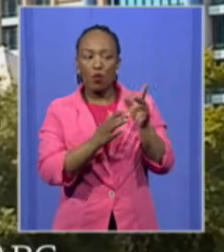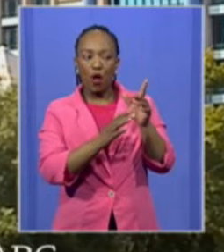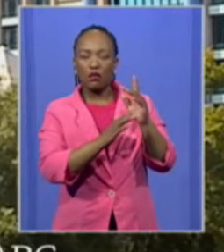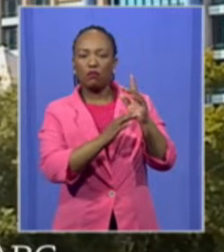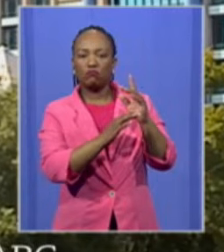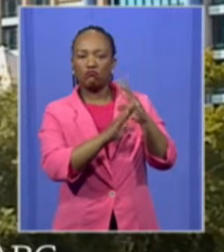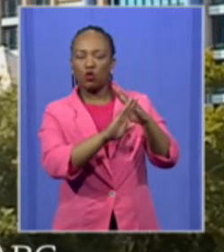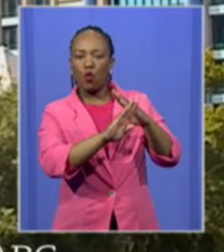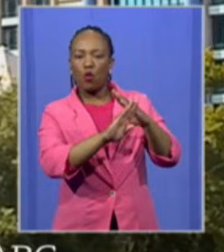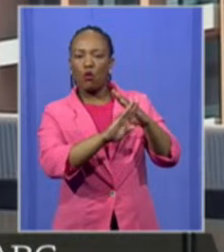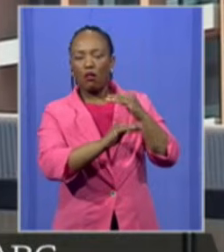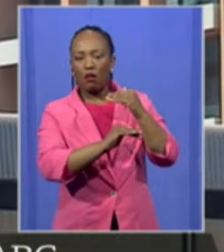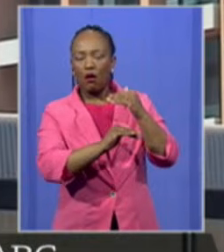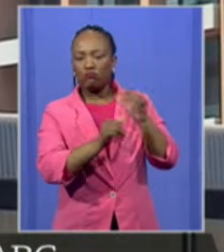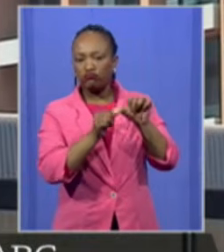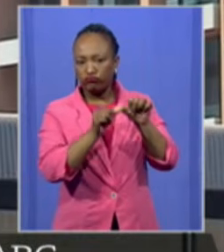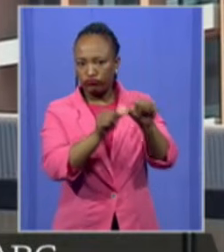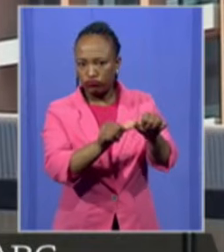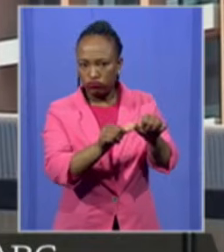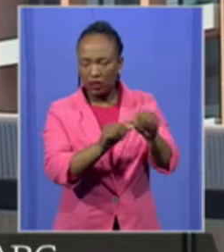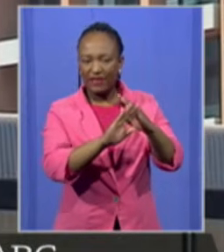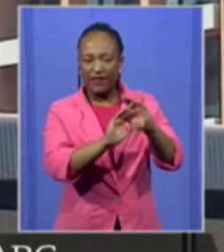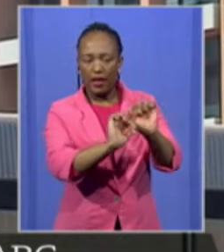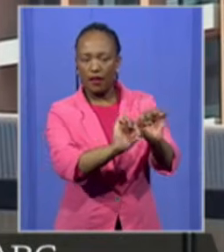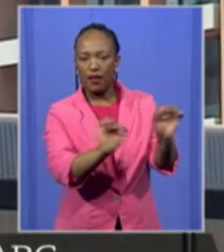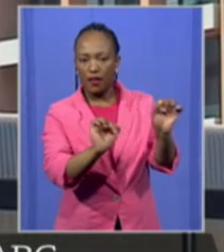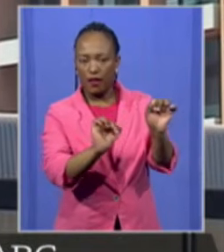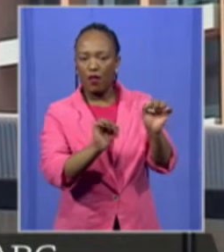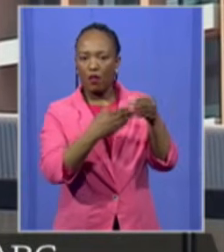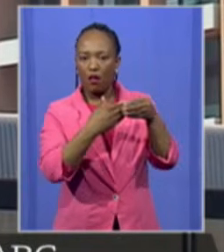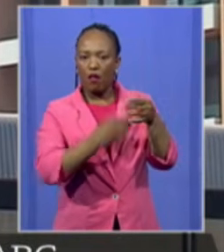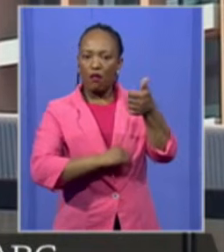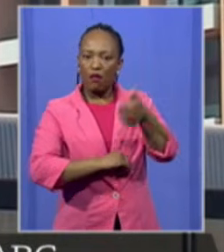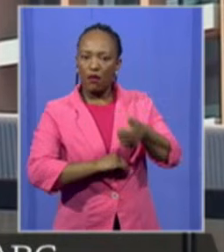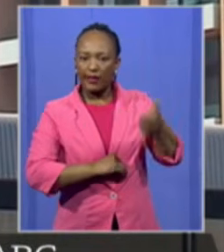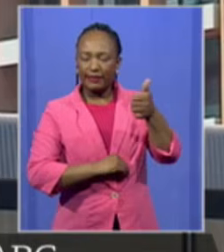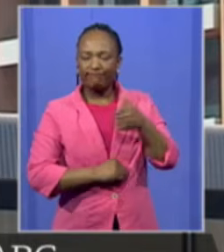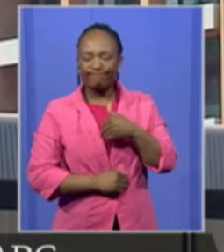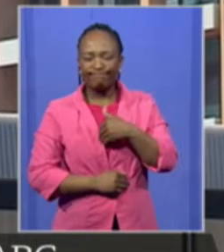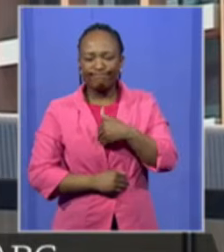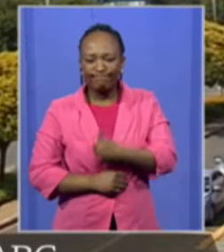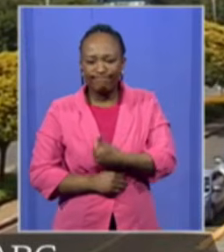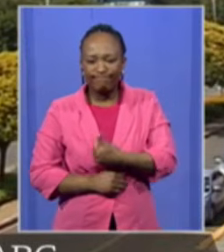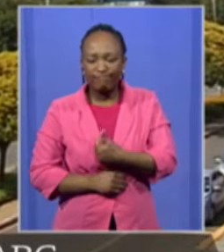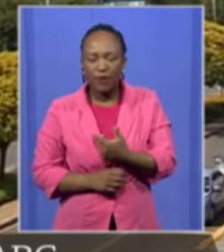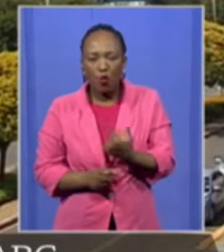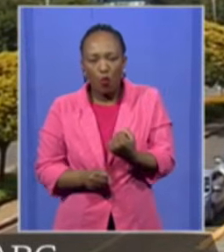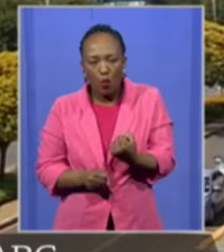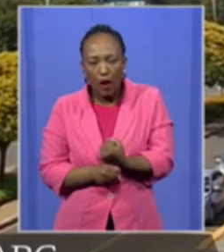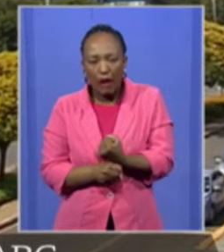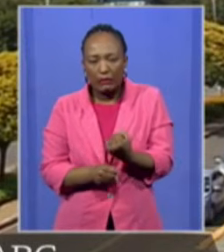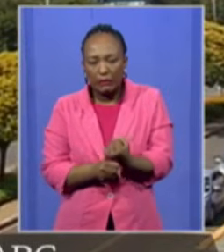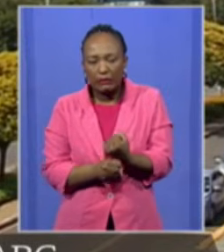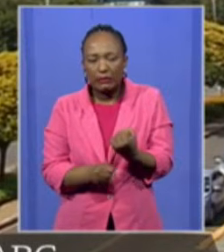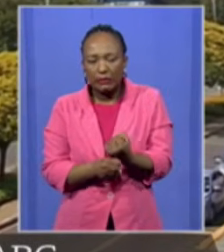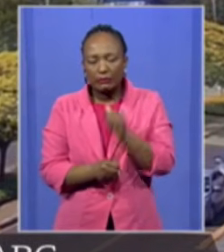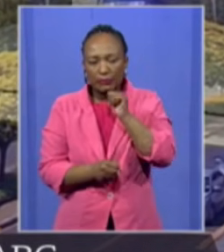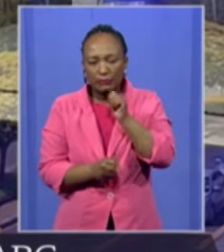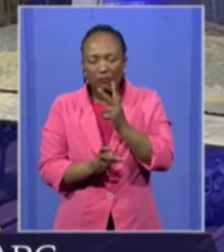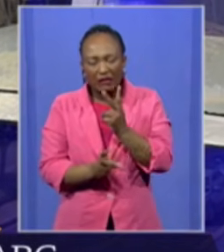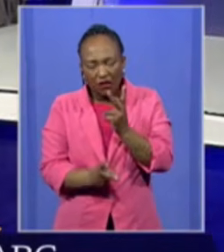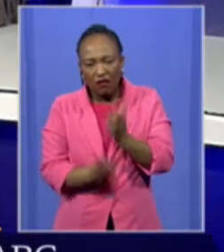kgatello jwale ho no le bohloko ebile re sa batle re sebetsa hampenyana ka nnete ha bohloko hobane